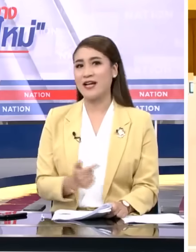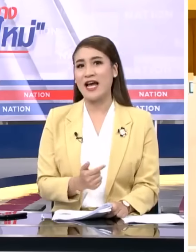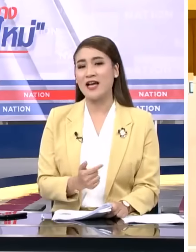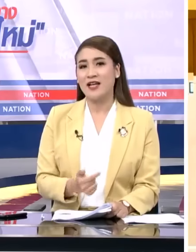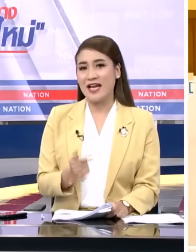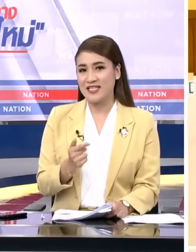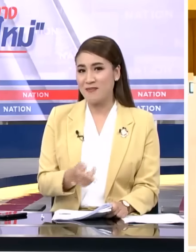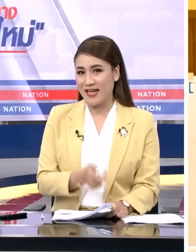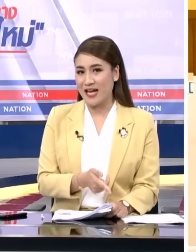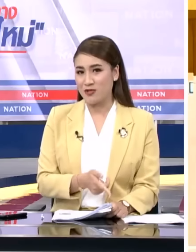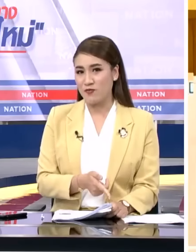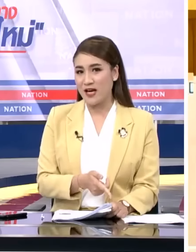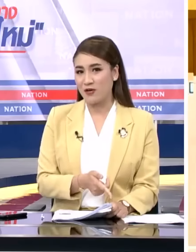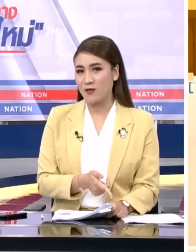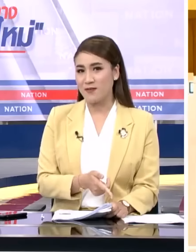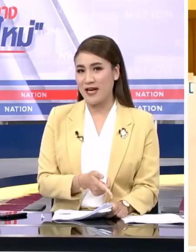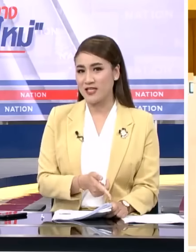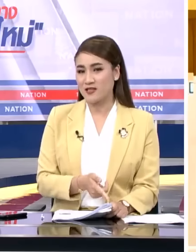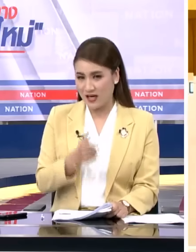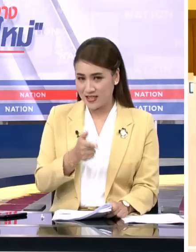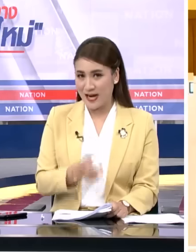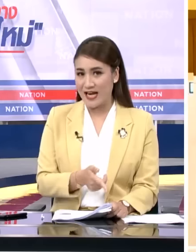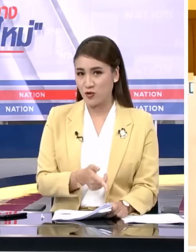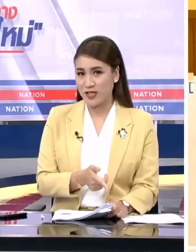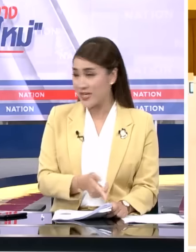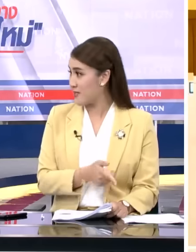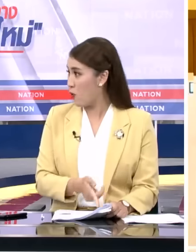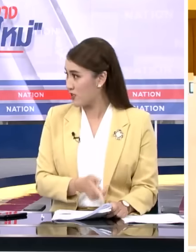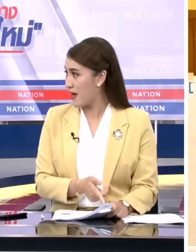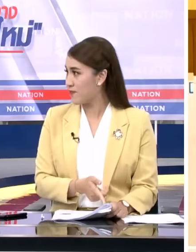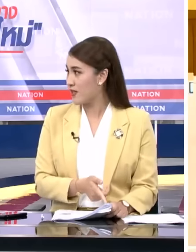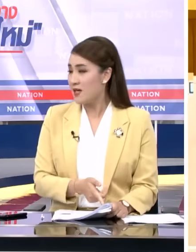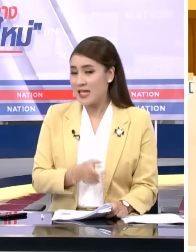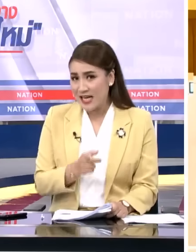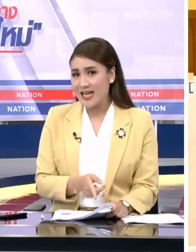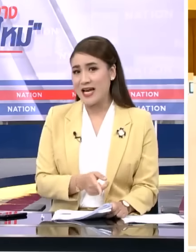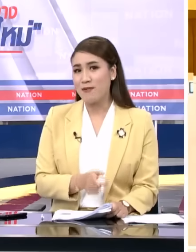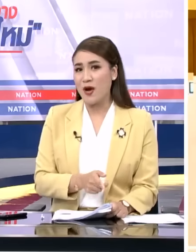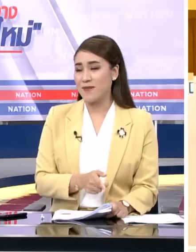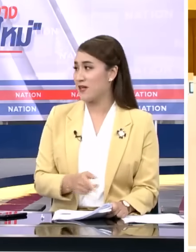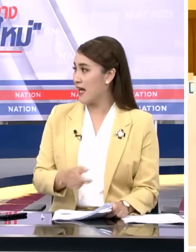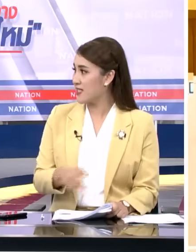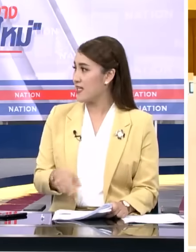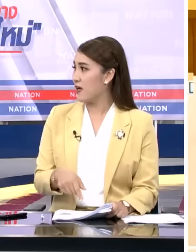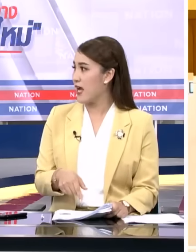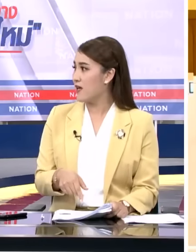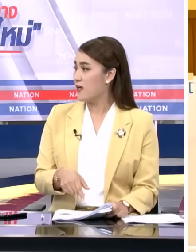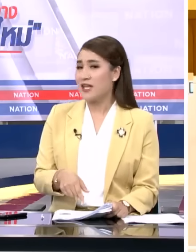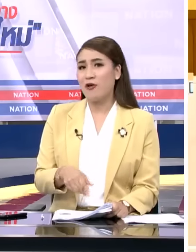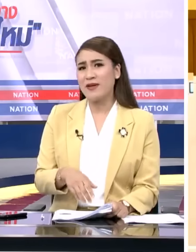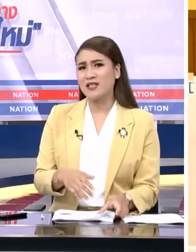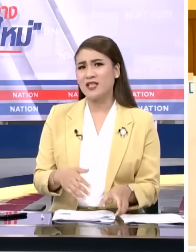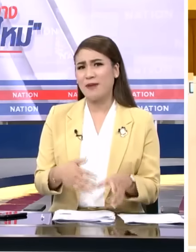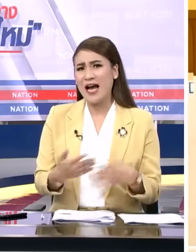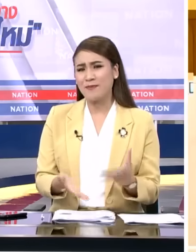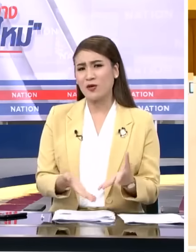ะให้นับกันนะในสมัยการประชุมเนี่ยเขาเรียกว่าสมัยสภาชุดที่26ใช่ไหมถ้าจะให้นับเมื่อวานเป็นครั้งที่4แล้วนะแ